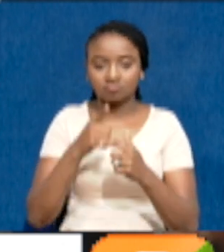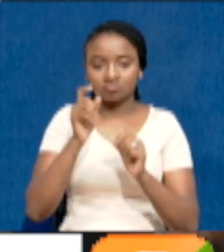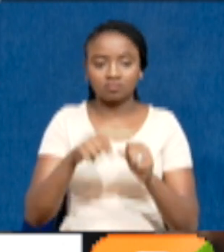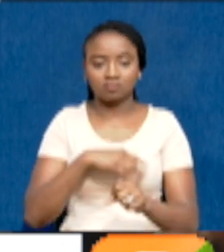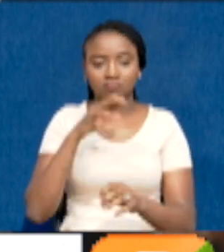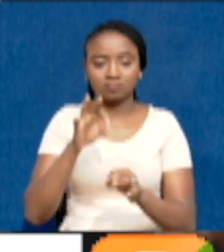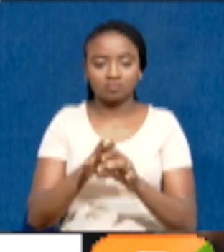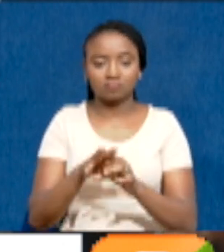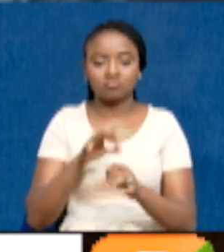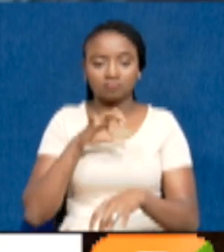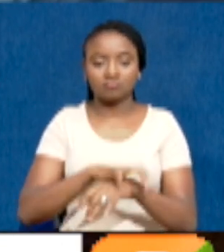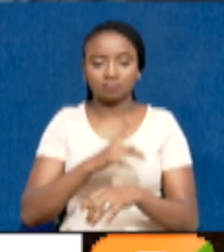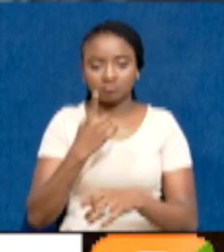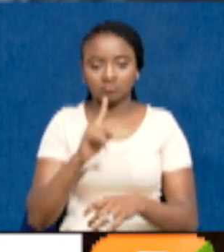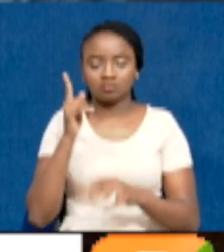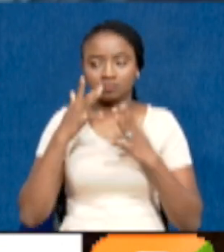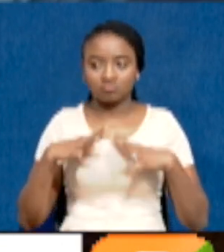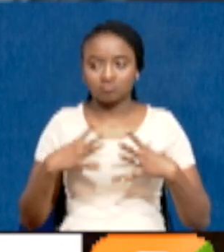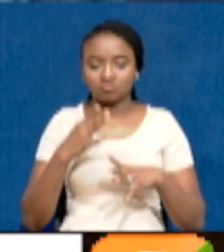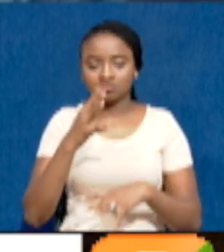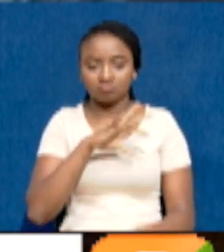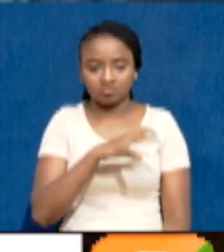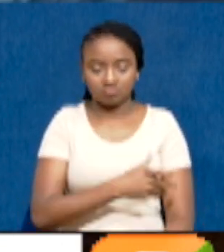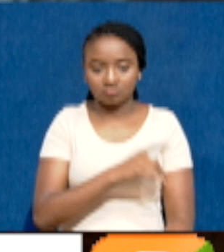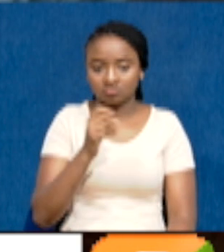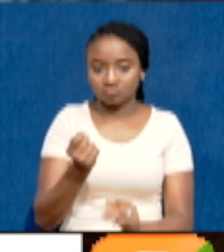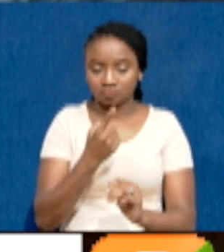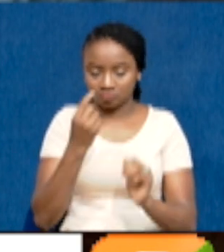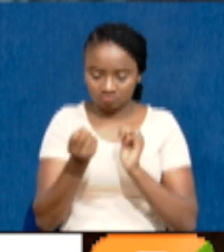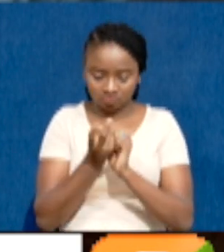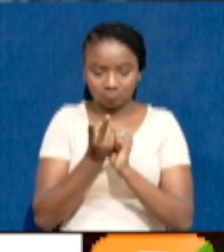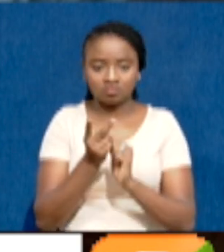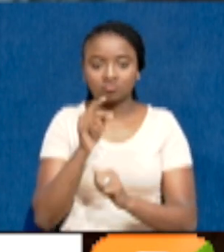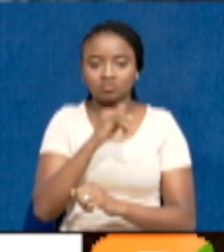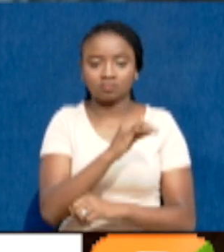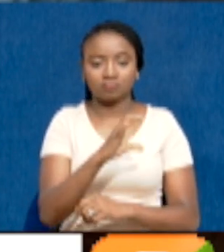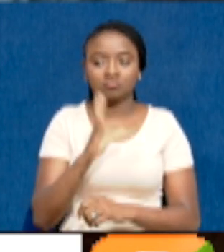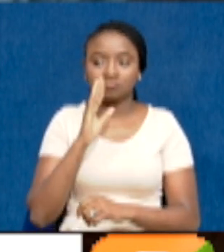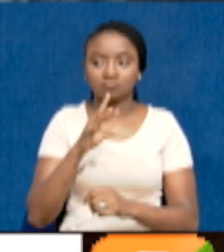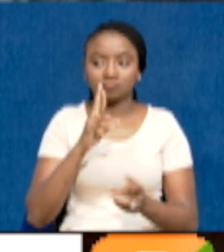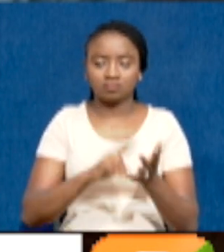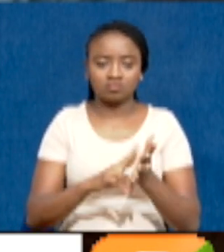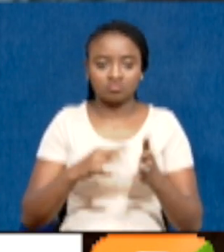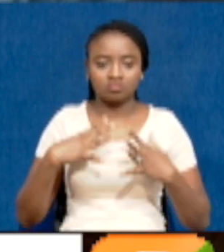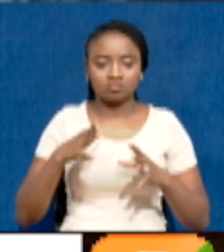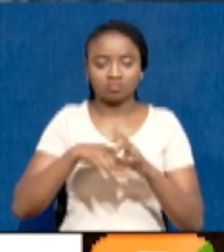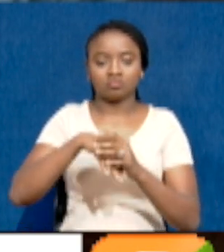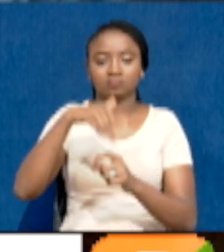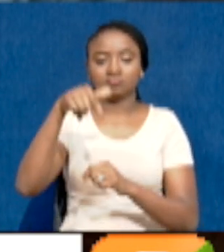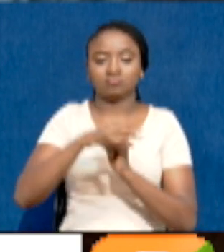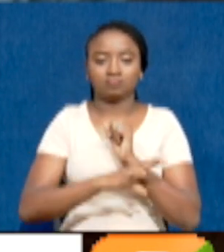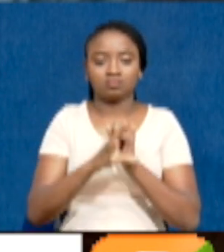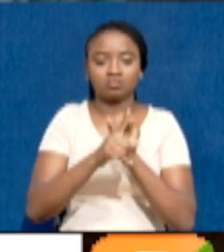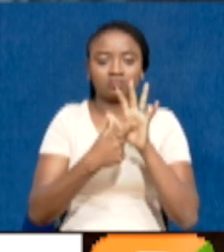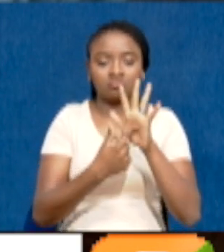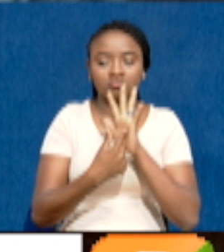people in power. Mwezi wa Disemba, IEBC itafanya usajili wa wapiga kura wa ugaibuni baada ya nchi